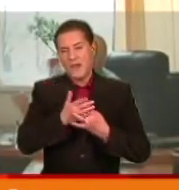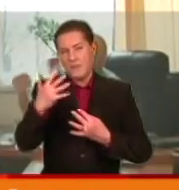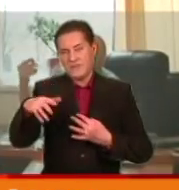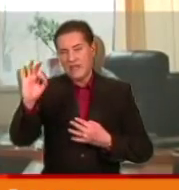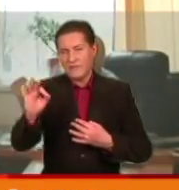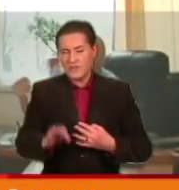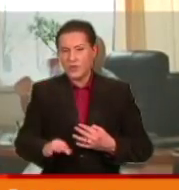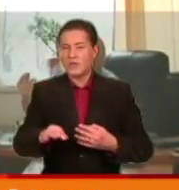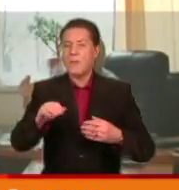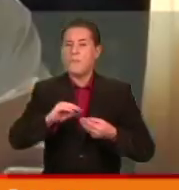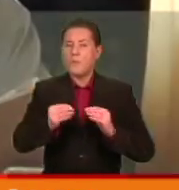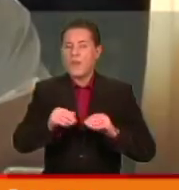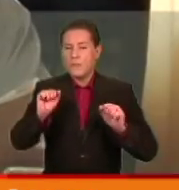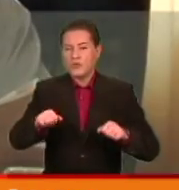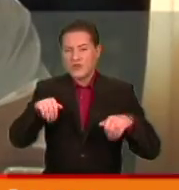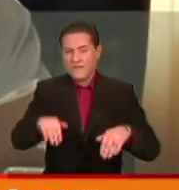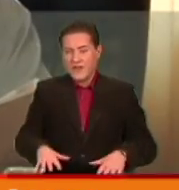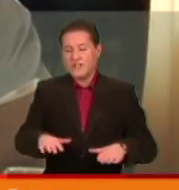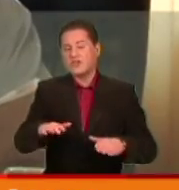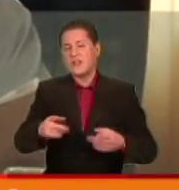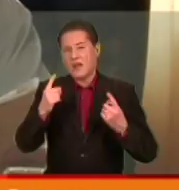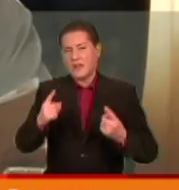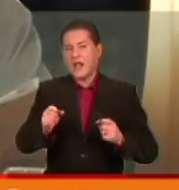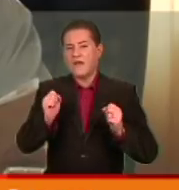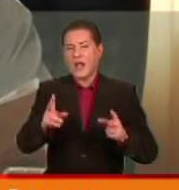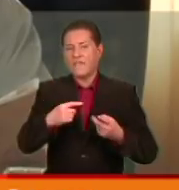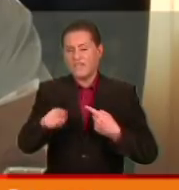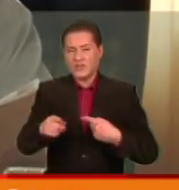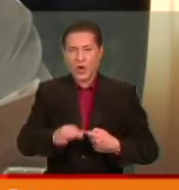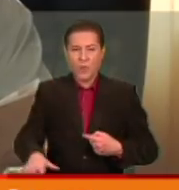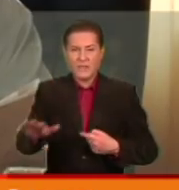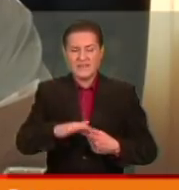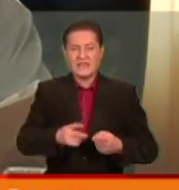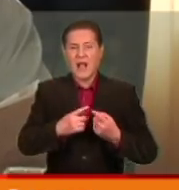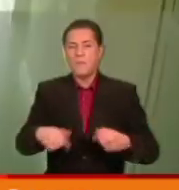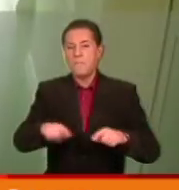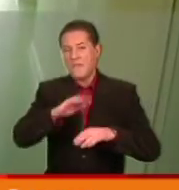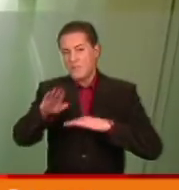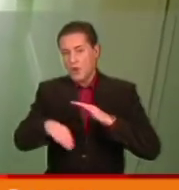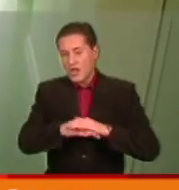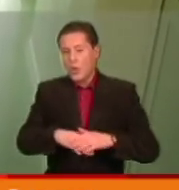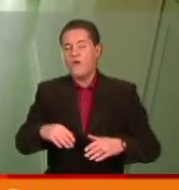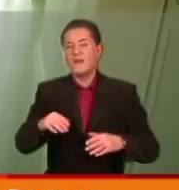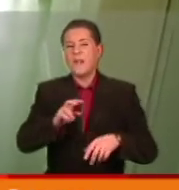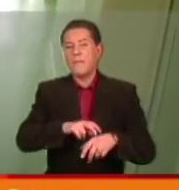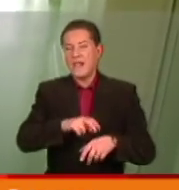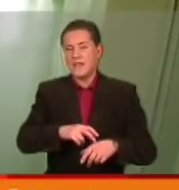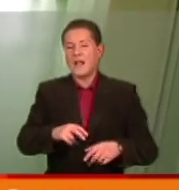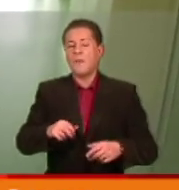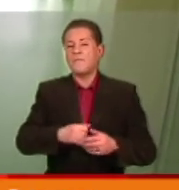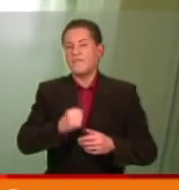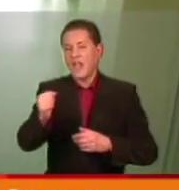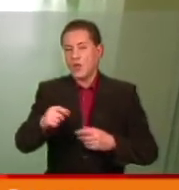і радикальніше, якби зробили так, як в інших областях. Там хосписи підпорядковані медикам, і саме вони дають направлення.